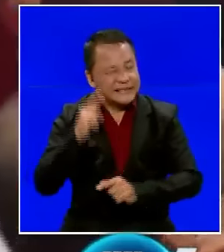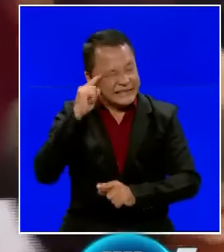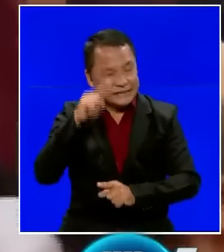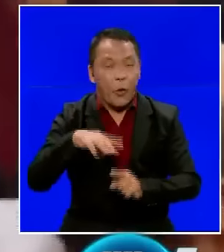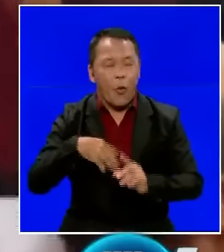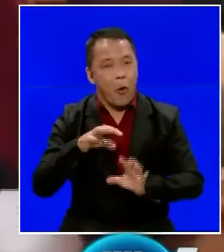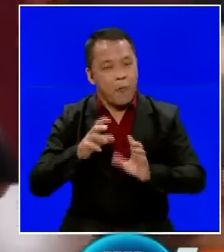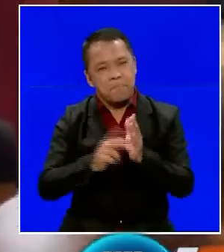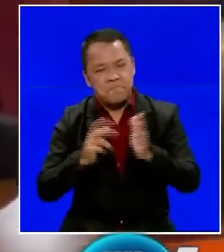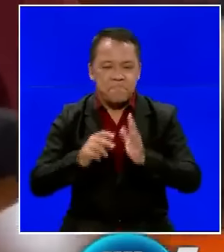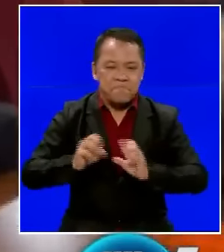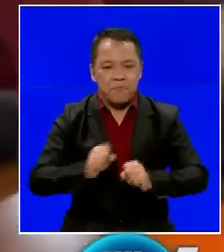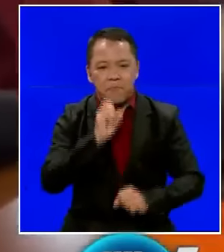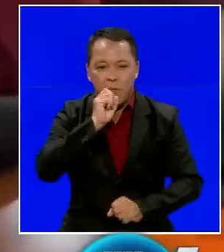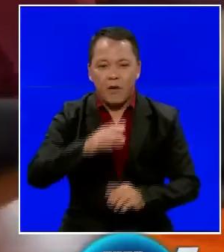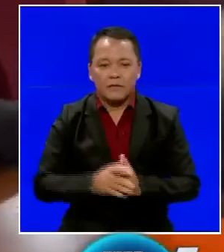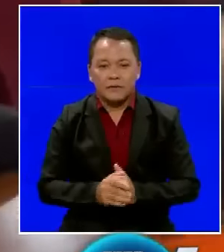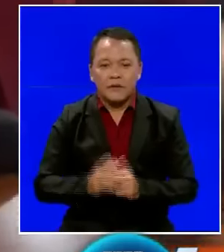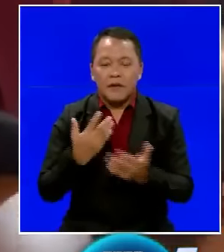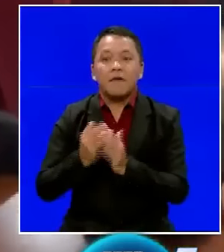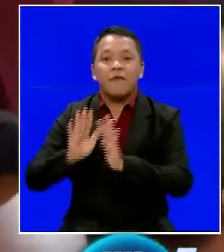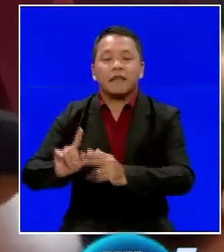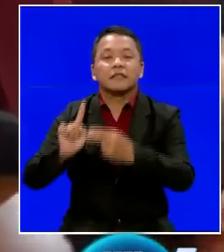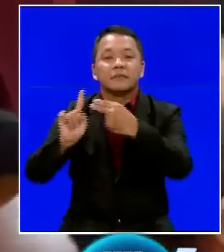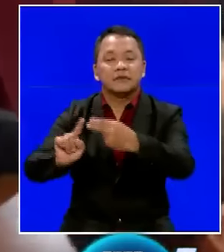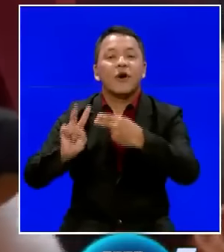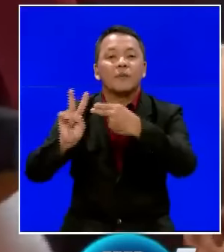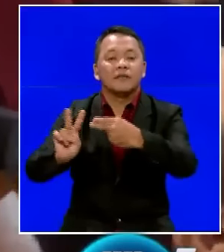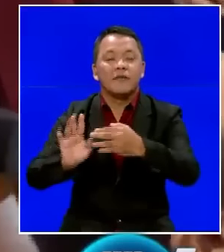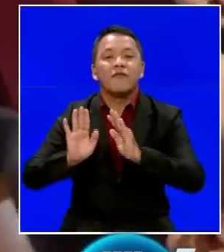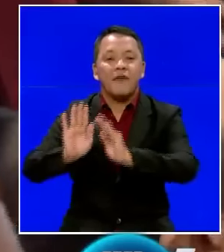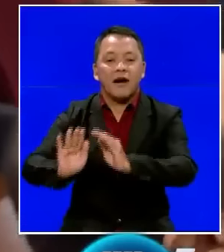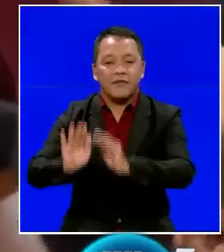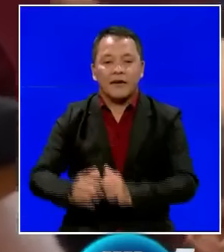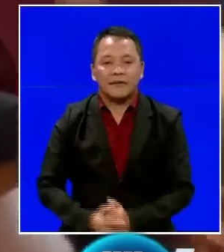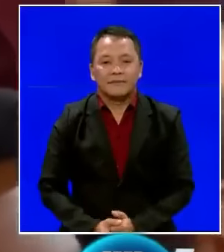เดียวเลย กล่าวว่าลูกคุณจะต้องบอกฝากตังค์ด้วยที่ก็หมื่นลง